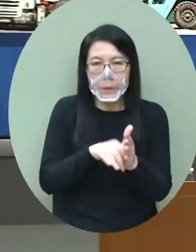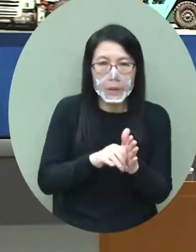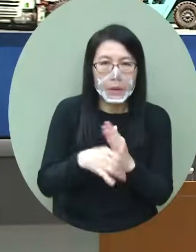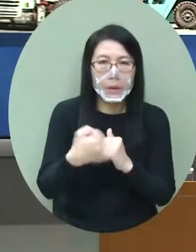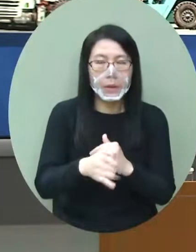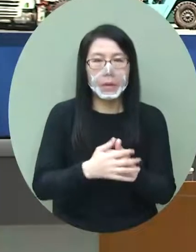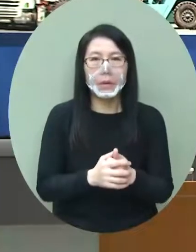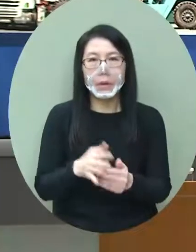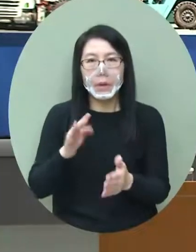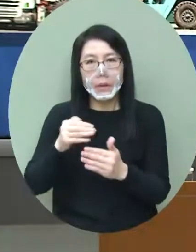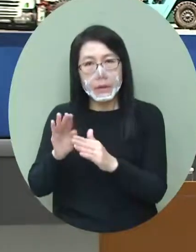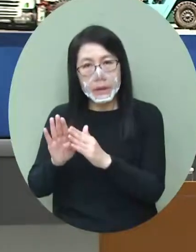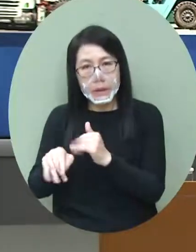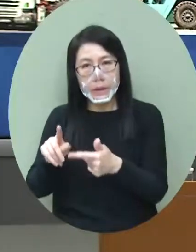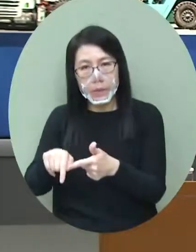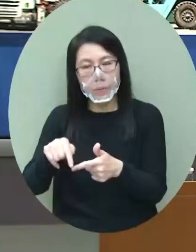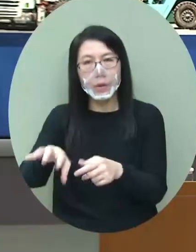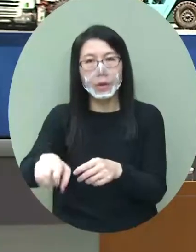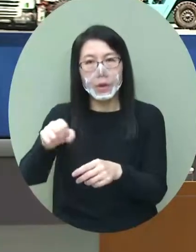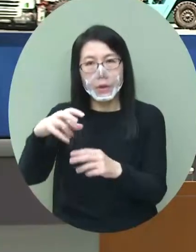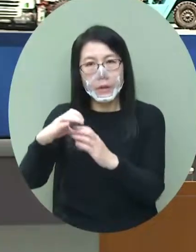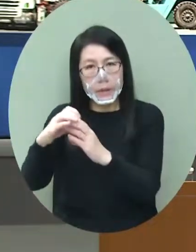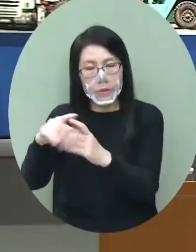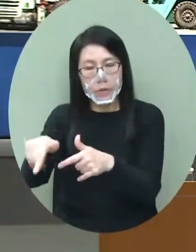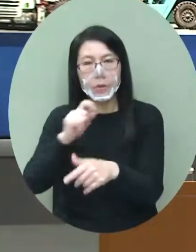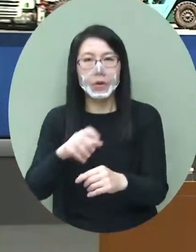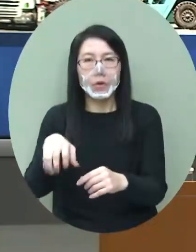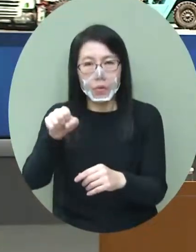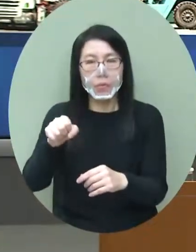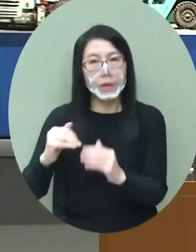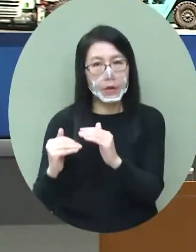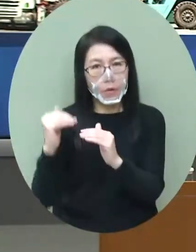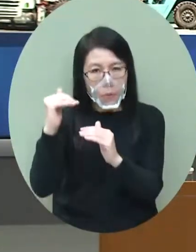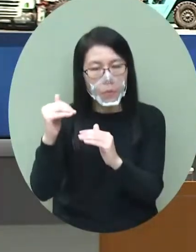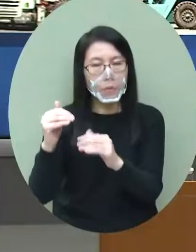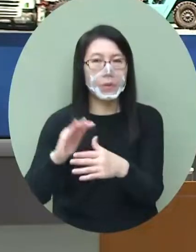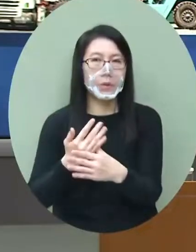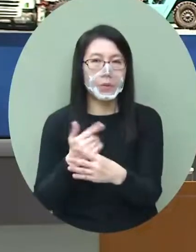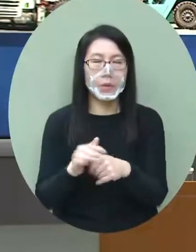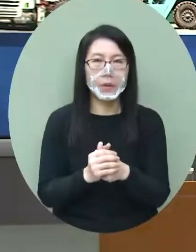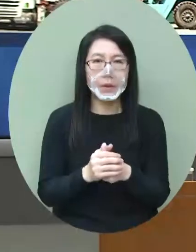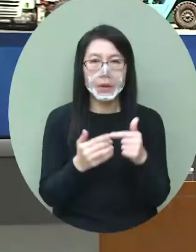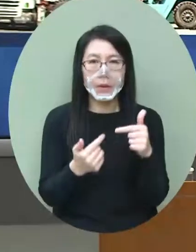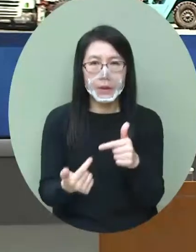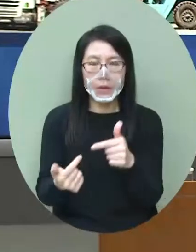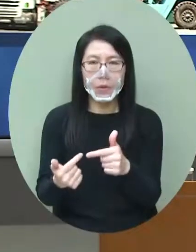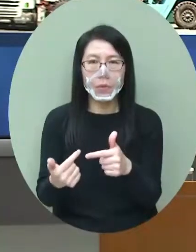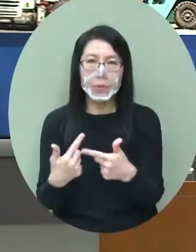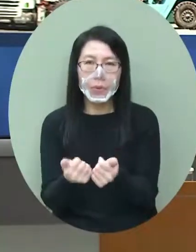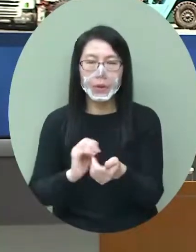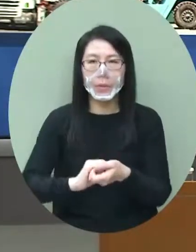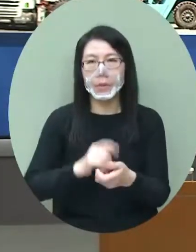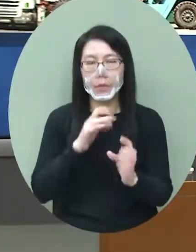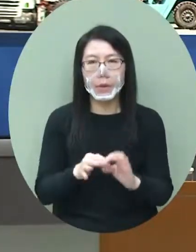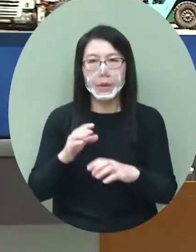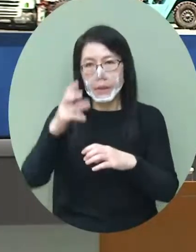是不足的。后者呢使用率呢是相对高的，因为我们一直是